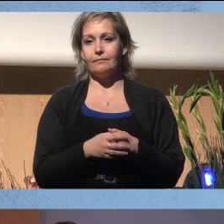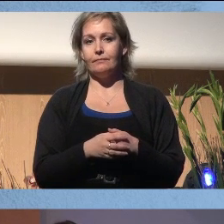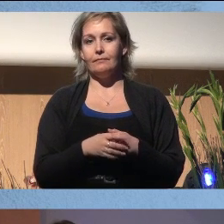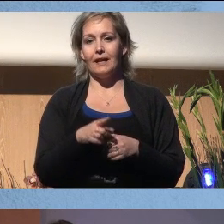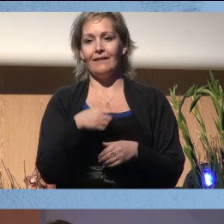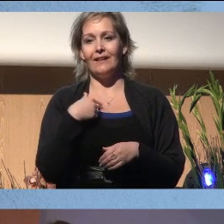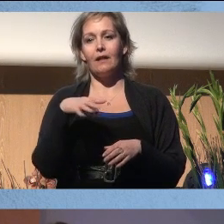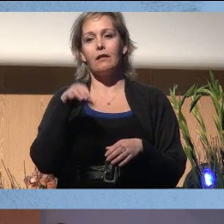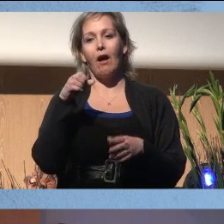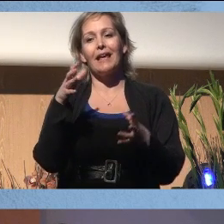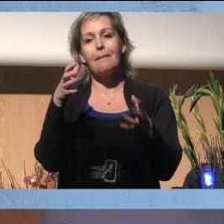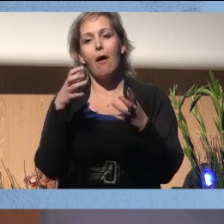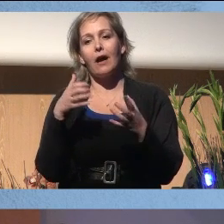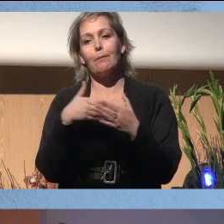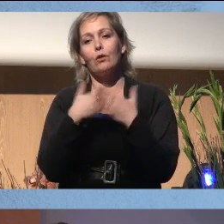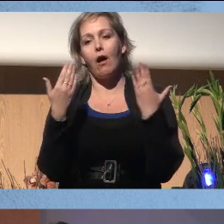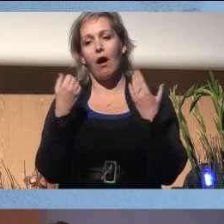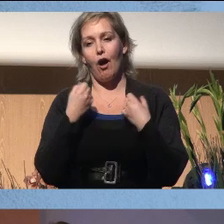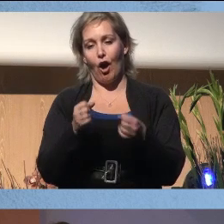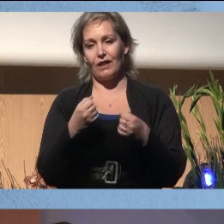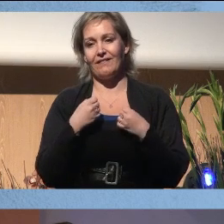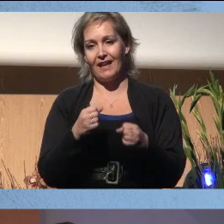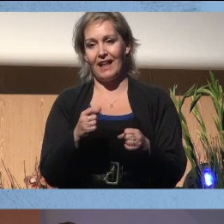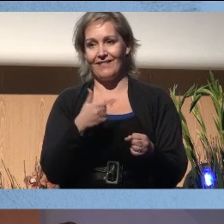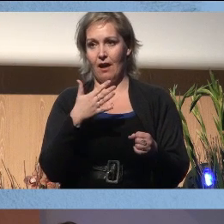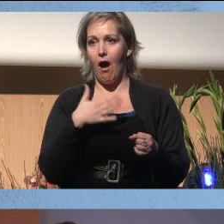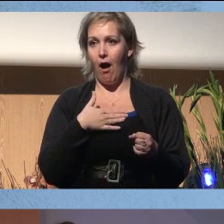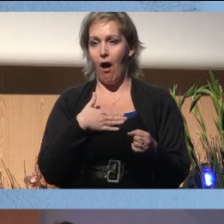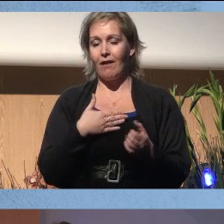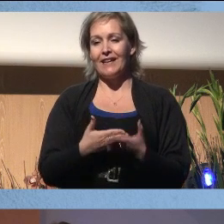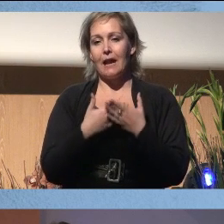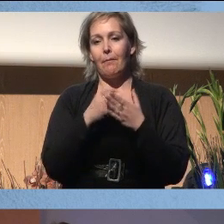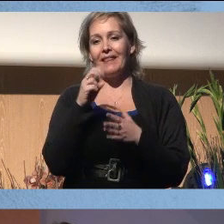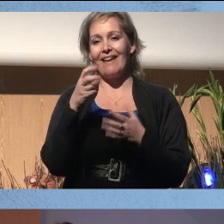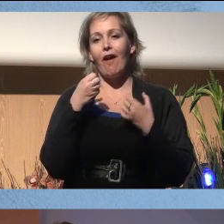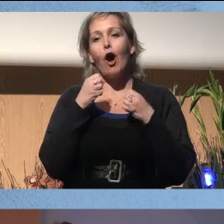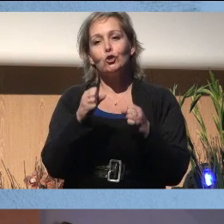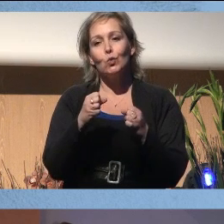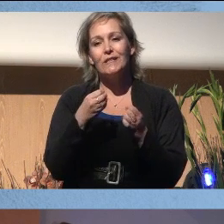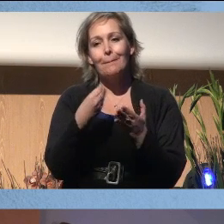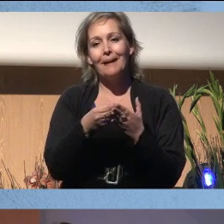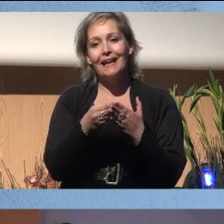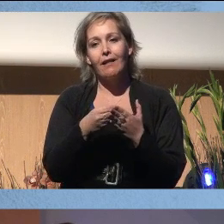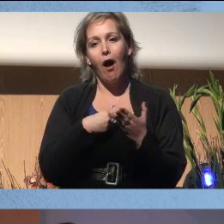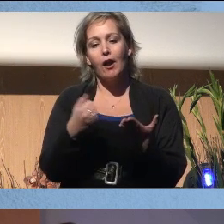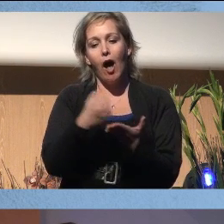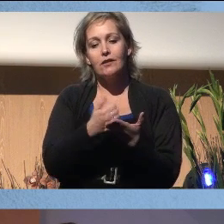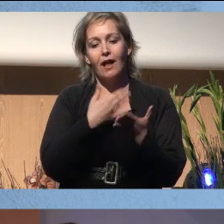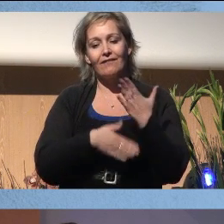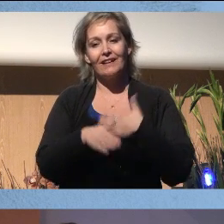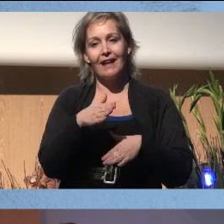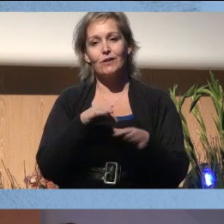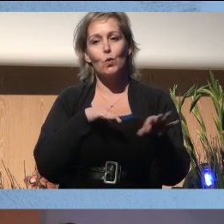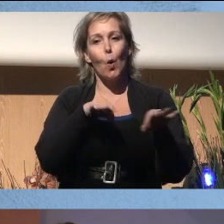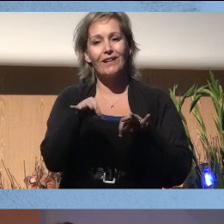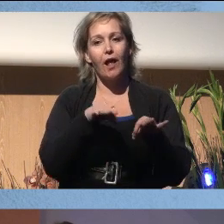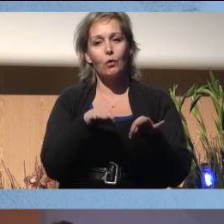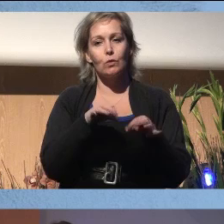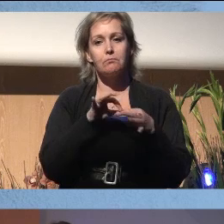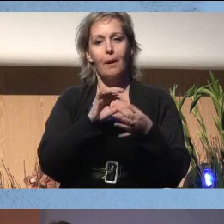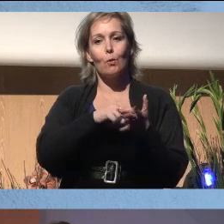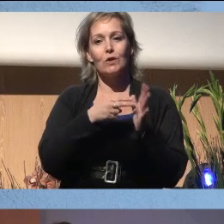Vi tar tak I mangelen på dagaktiviteter. Vi har ved hjelp av TV-aksjonsmidlene ansatt frivillighetskoordinatorer